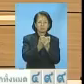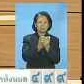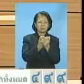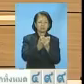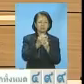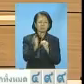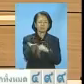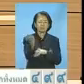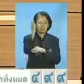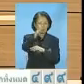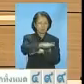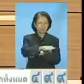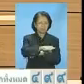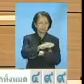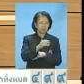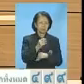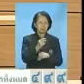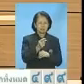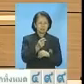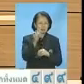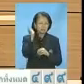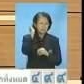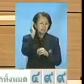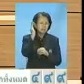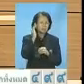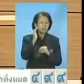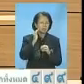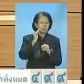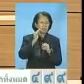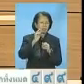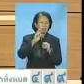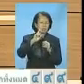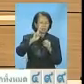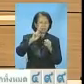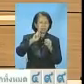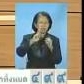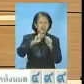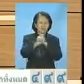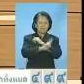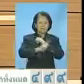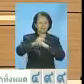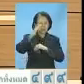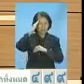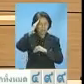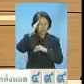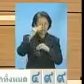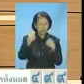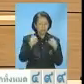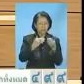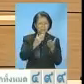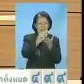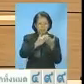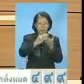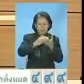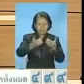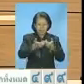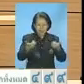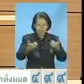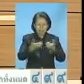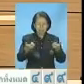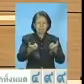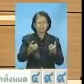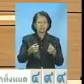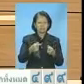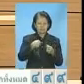มได้ยินคำว่ารัฐทหารผมได้ยินคำว่าแบ่งแยกดินแดนในสภาแห่งนี้เป็นครั้งแรกที่ผ